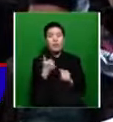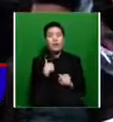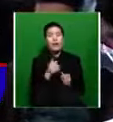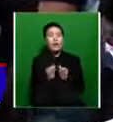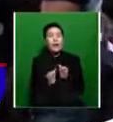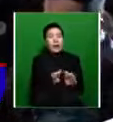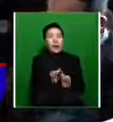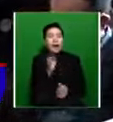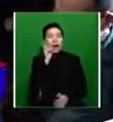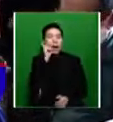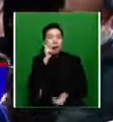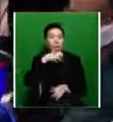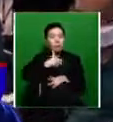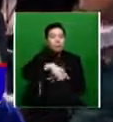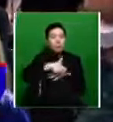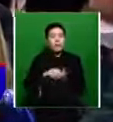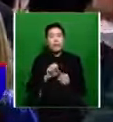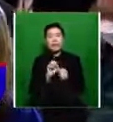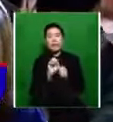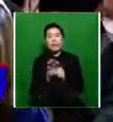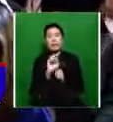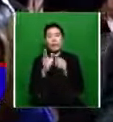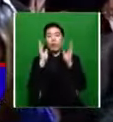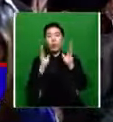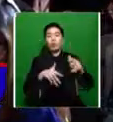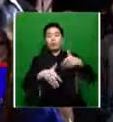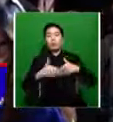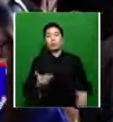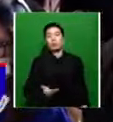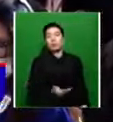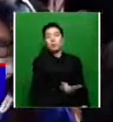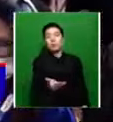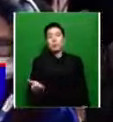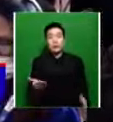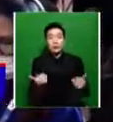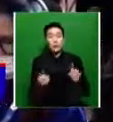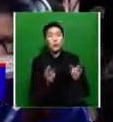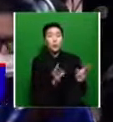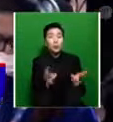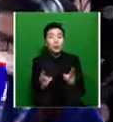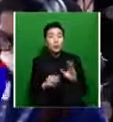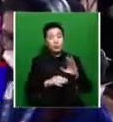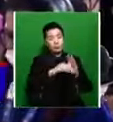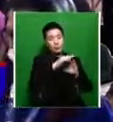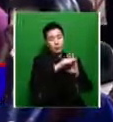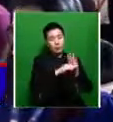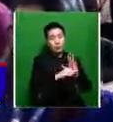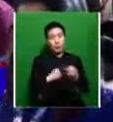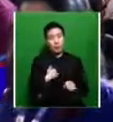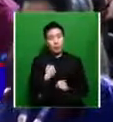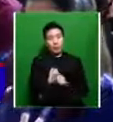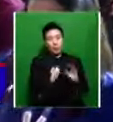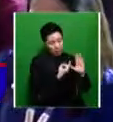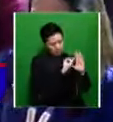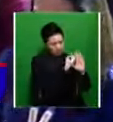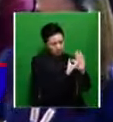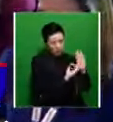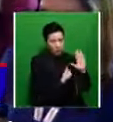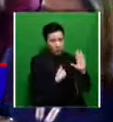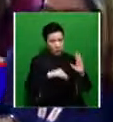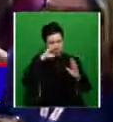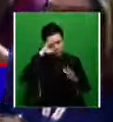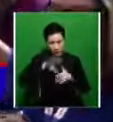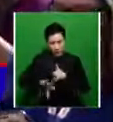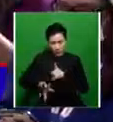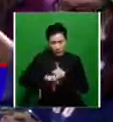ความเข้าใจให้คำแนะนำกับประชาชนโดยทั่วไปว่าวิธีปฏิบัติตนนะครับจะทำอย่างไรที่จะหลีกเลี่ยงให้พ้นจ